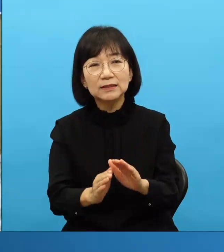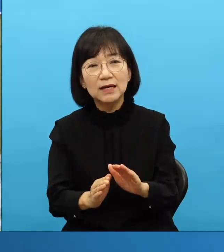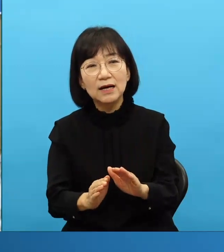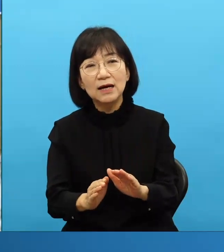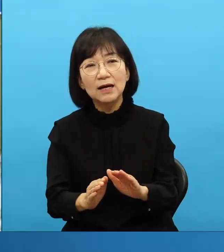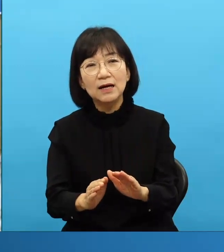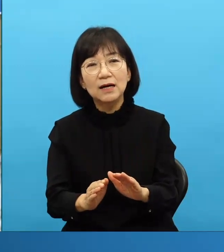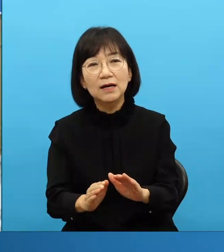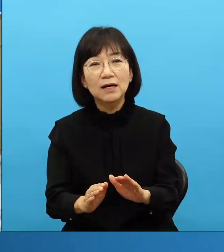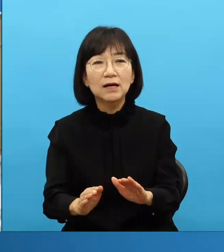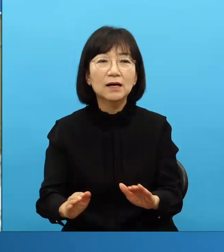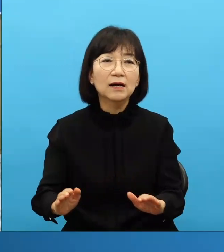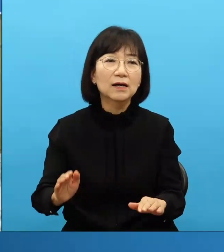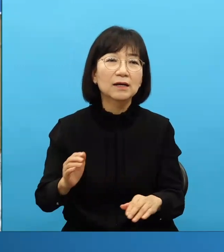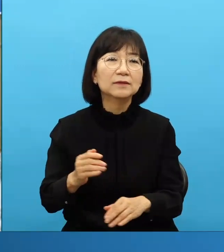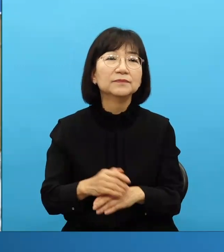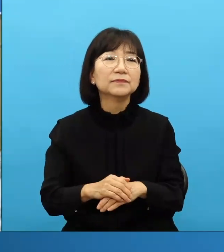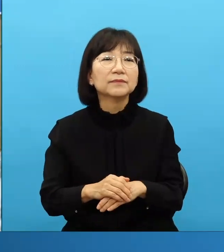봉사합니다.